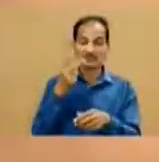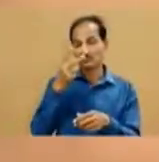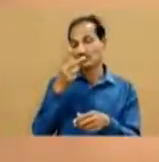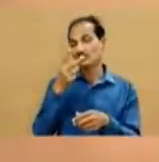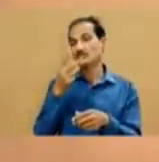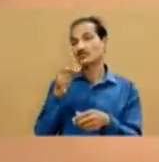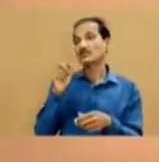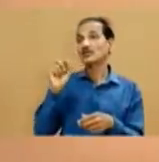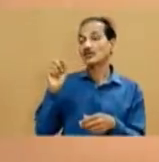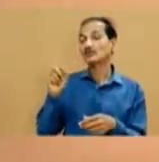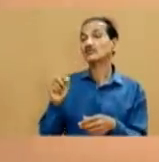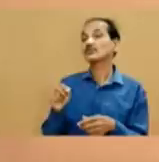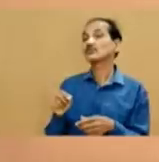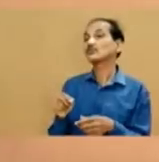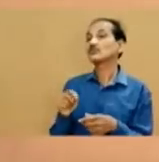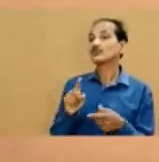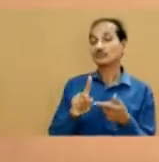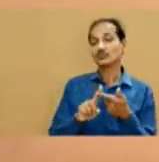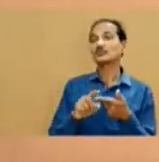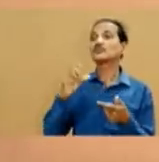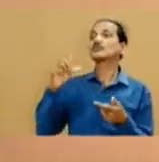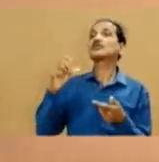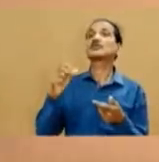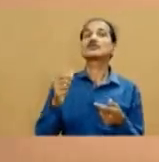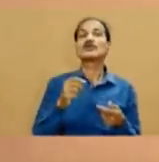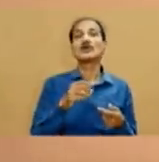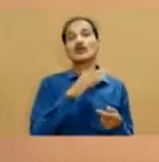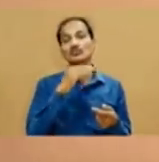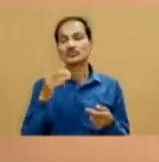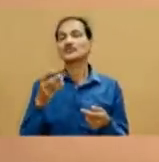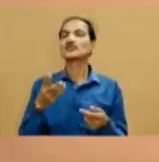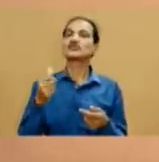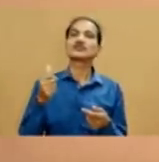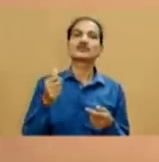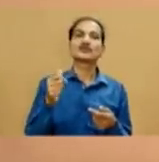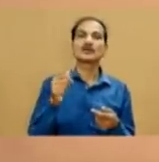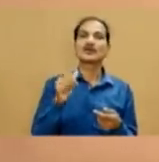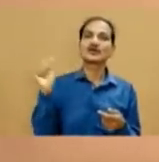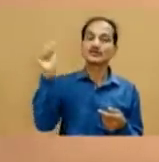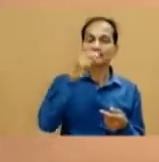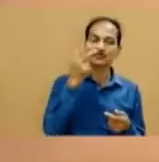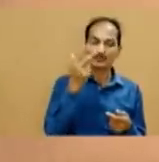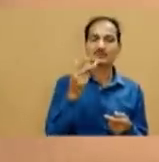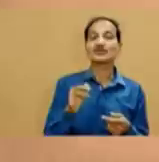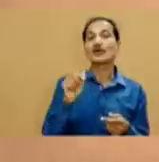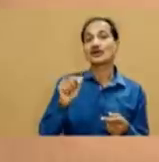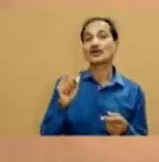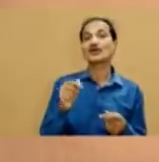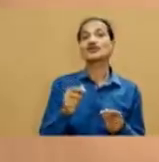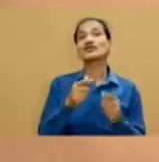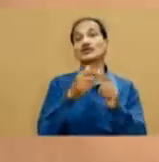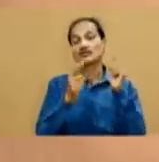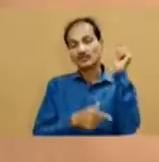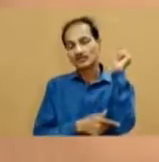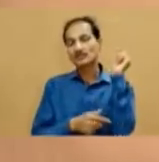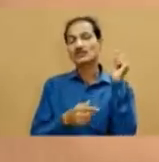ଡିଷ୍ଟ୍ରିବ୍ୟୁସନ୍ଟା ଆପଣ ଦେଖିପାରୁଛନ୍ତି। ଆଜି ଶେଷରେ କେତୋଟି କଥା ଆପଣଙ୍କ